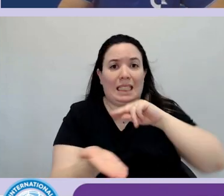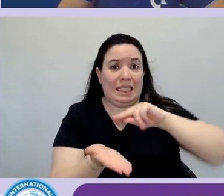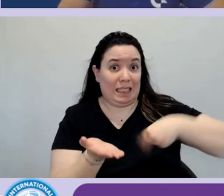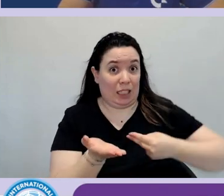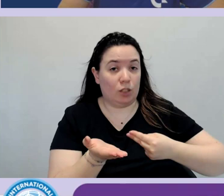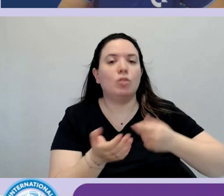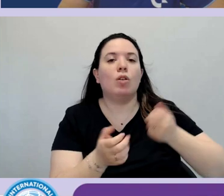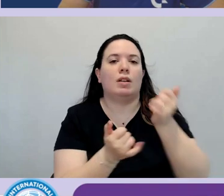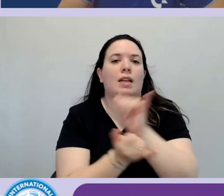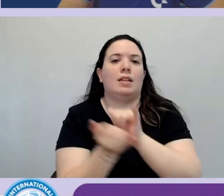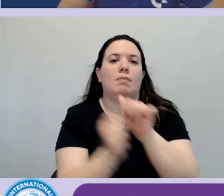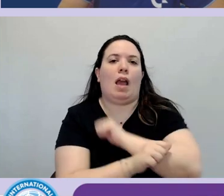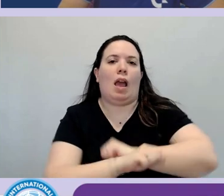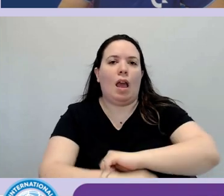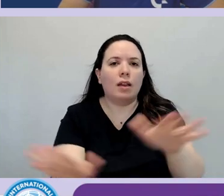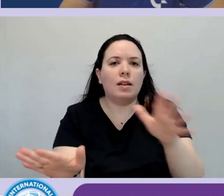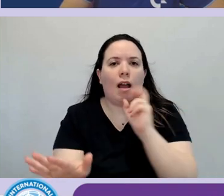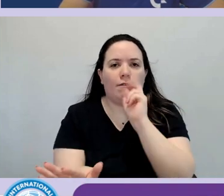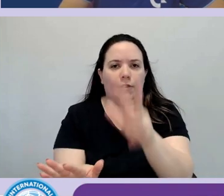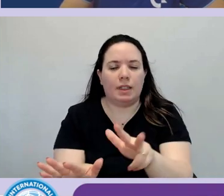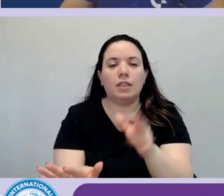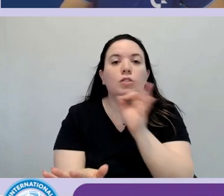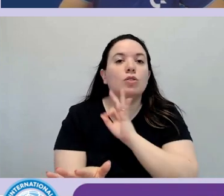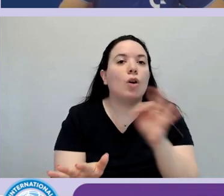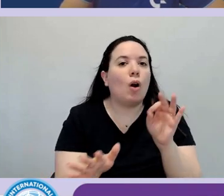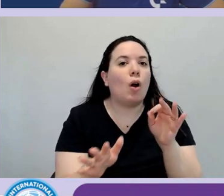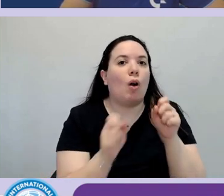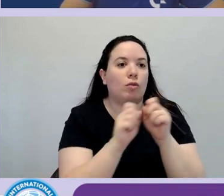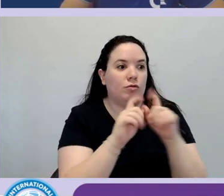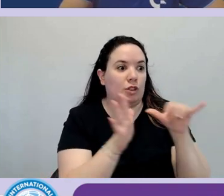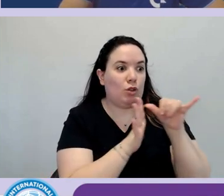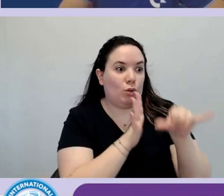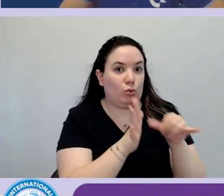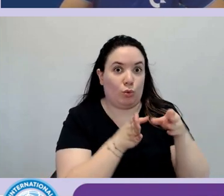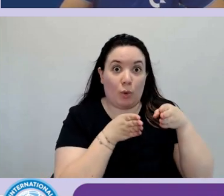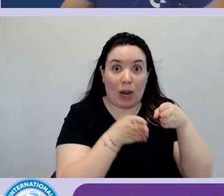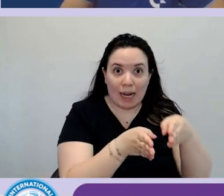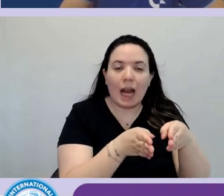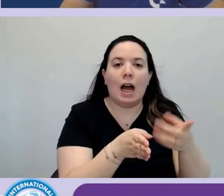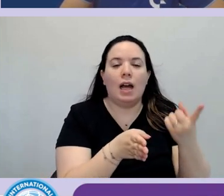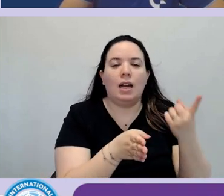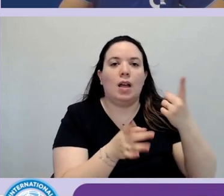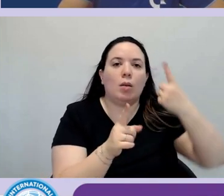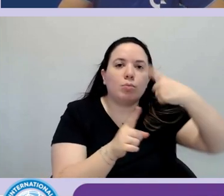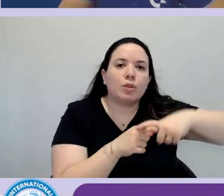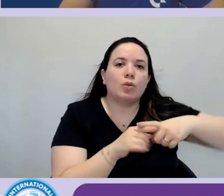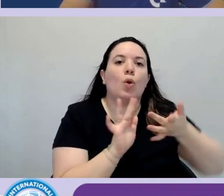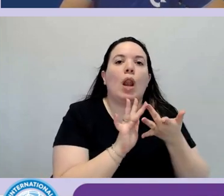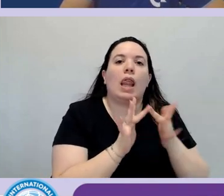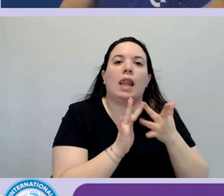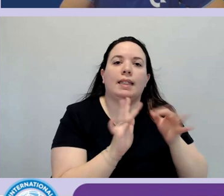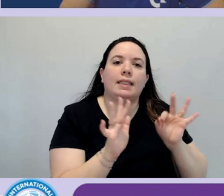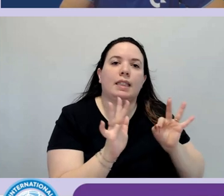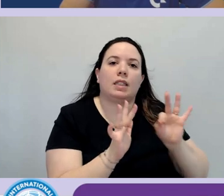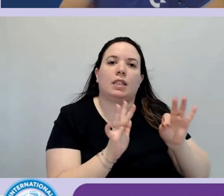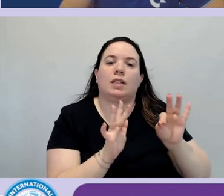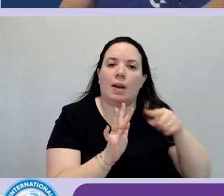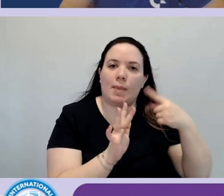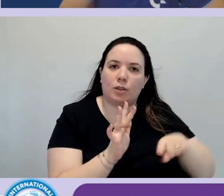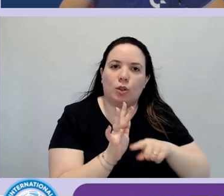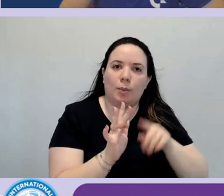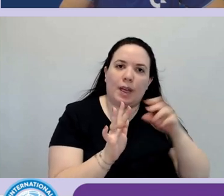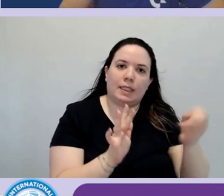registrato o metteremo Comunque nella pagina YouTube dove c'era il video il link anche il riferimento a